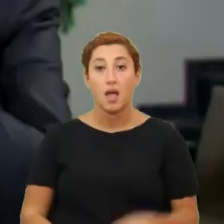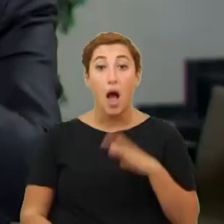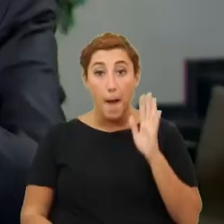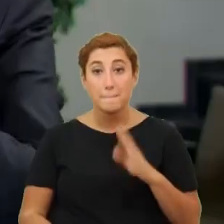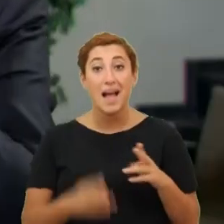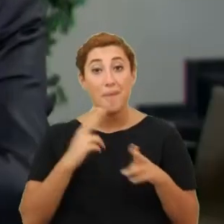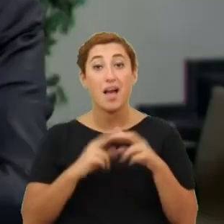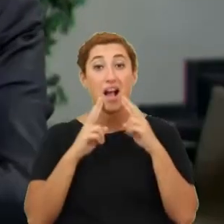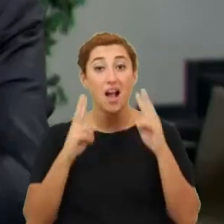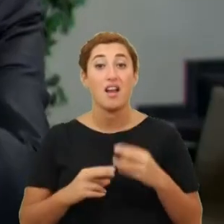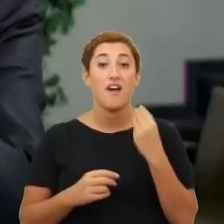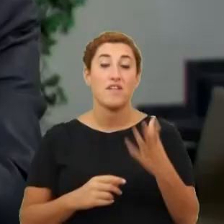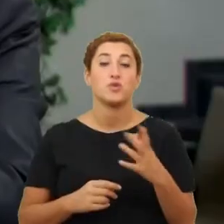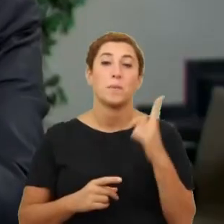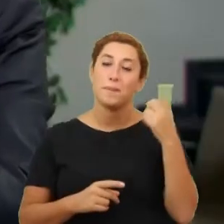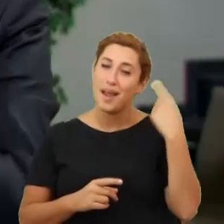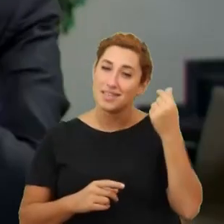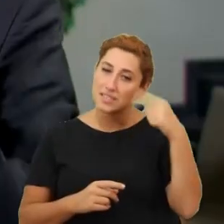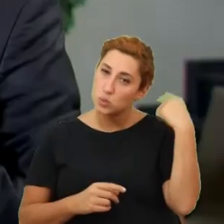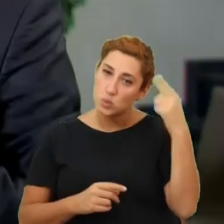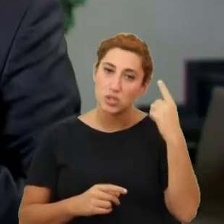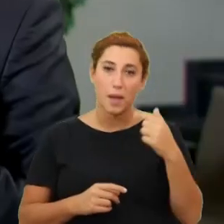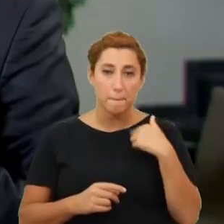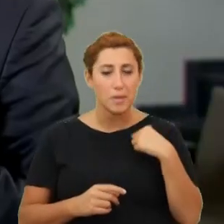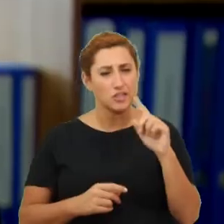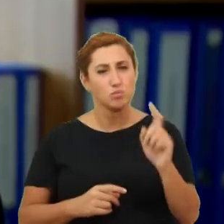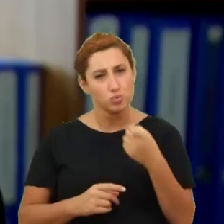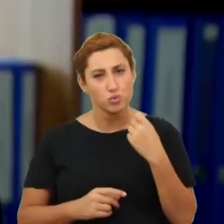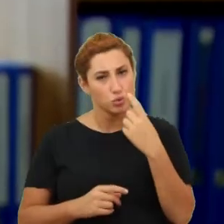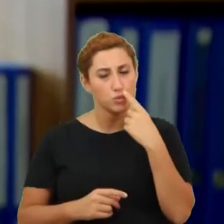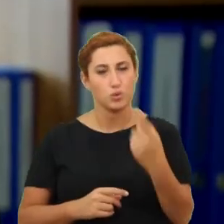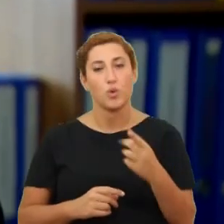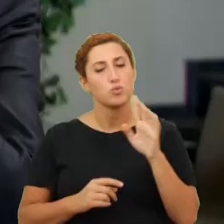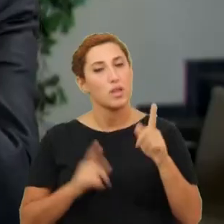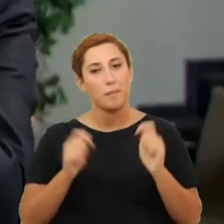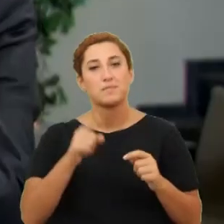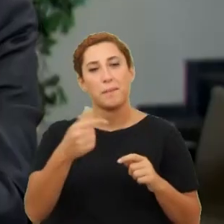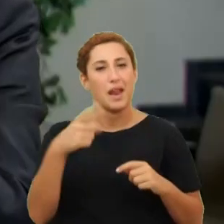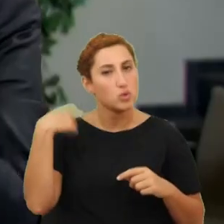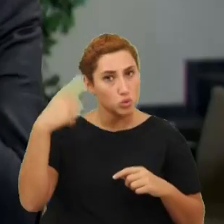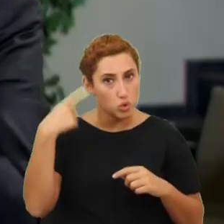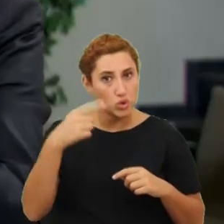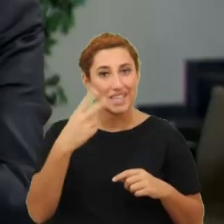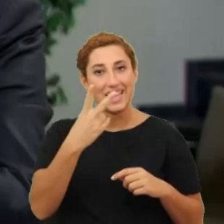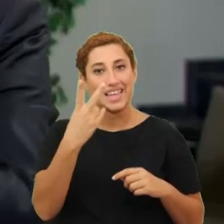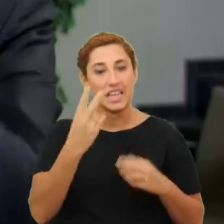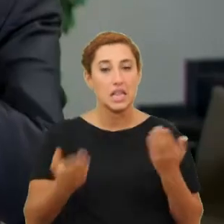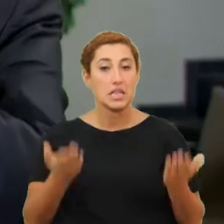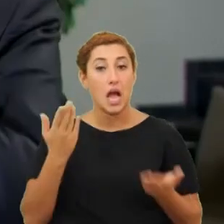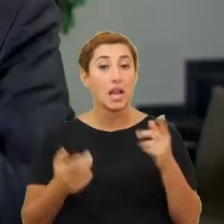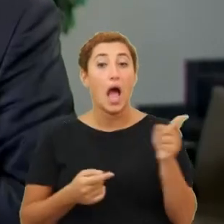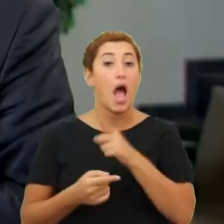Ama hemen karar veriyorsun. Biraz düşünsen bence bulursun. Şöyle yapalım, sen biraz düşün. 2